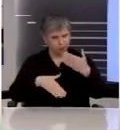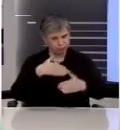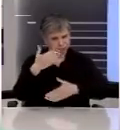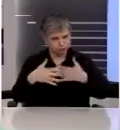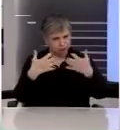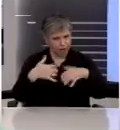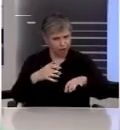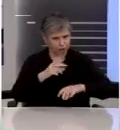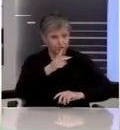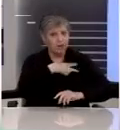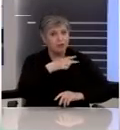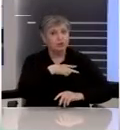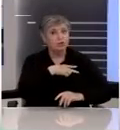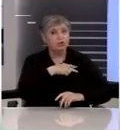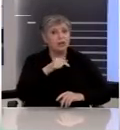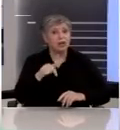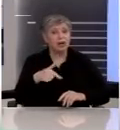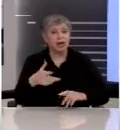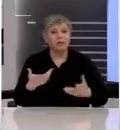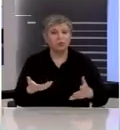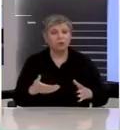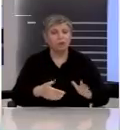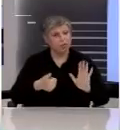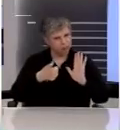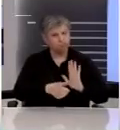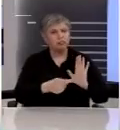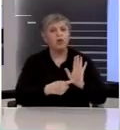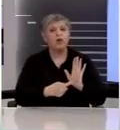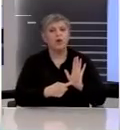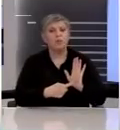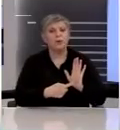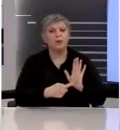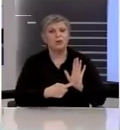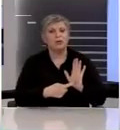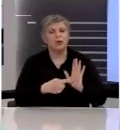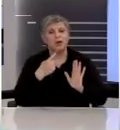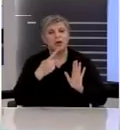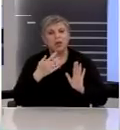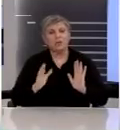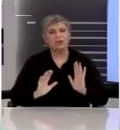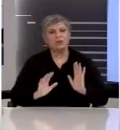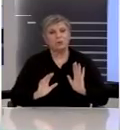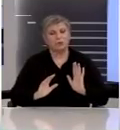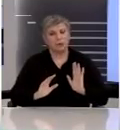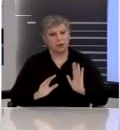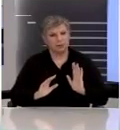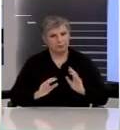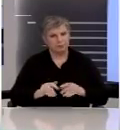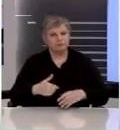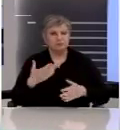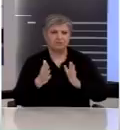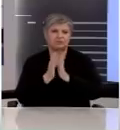κράτους. Παρακαλώ. Αν αυτή είναι λειτουργία ευνομούμενου κράτους. Κύριε Βορύδη, κύριε Κεδίκογλου, μην